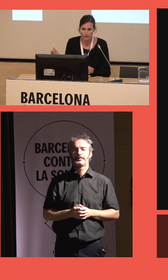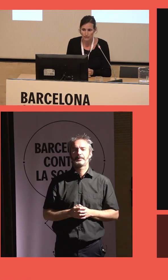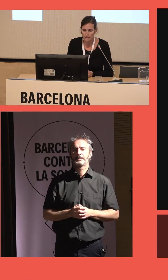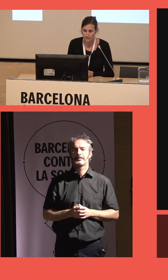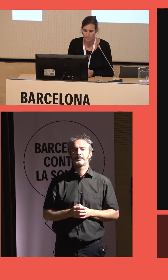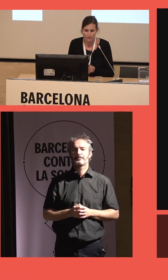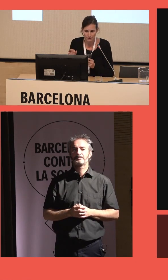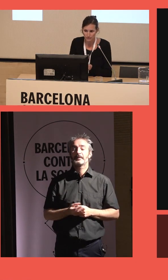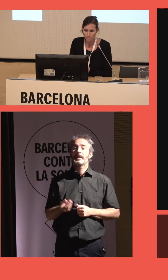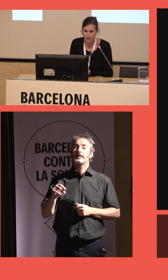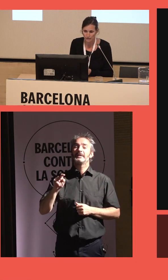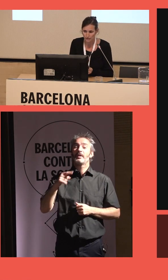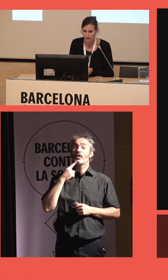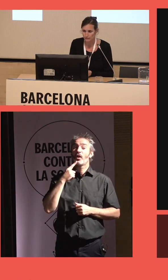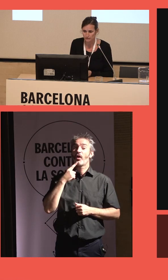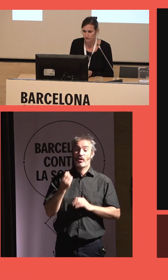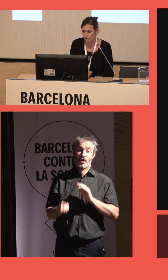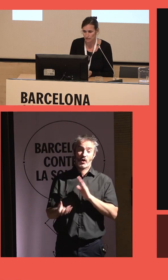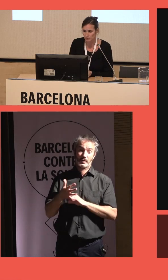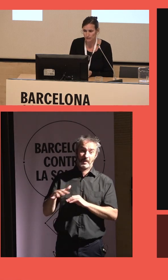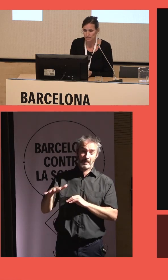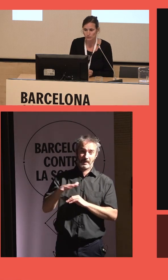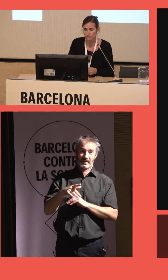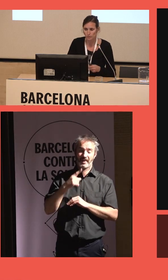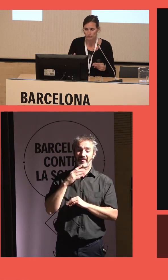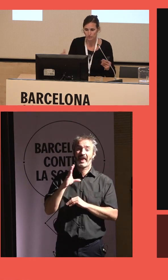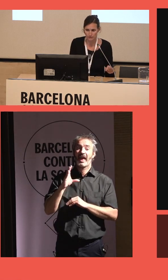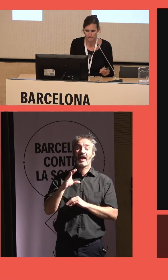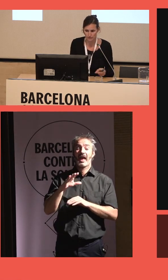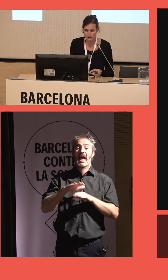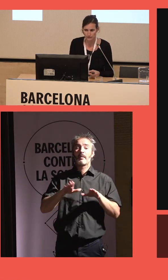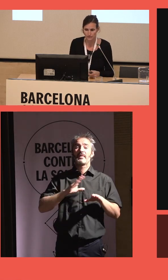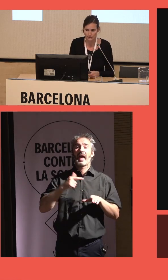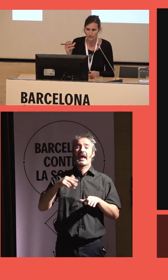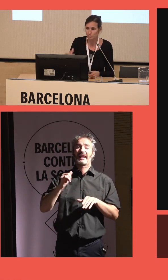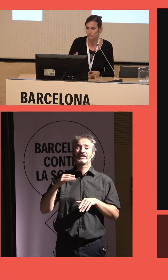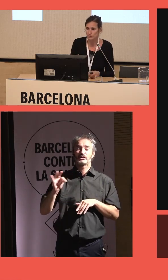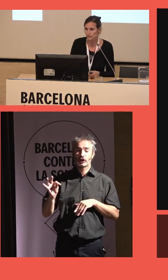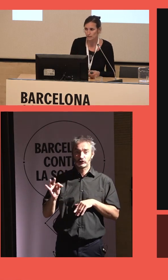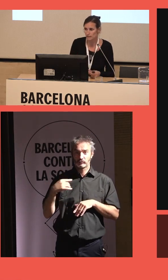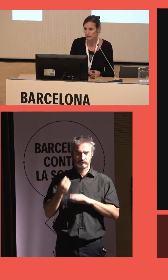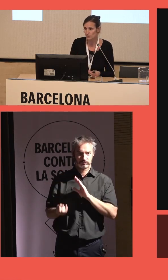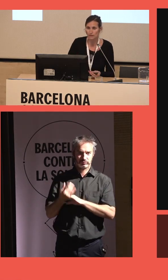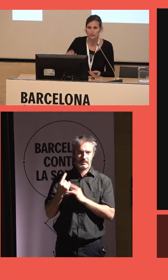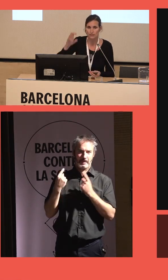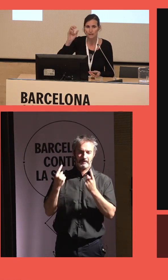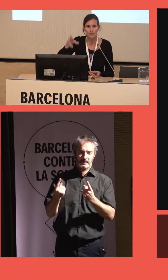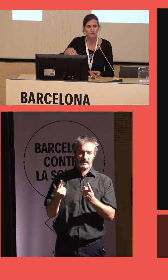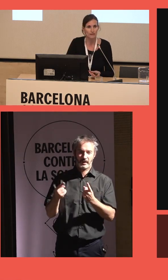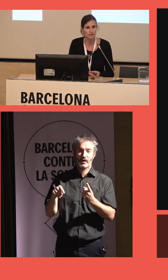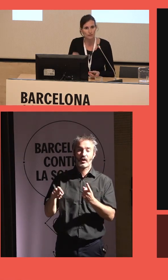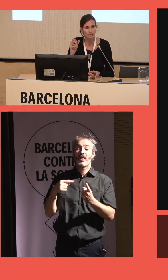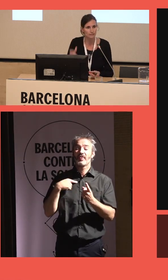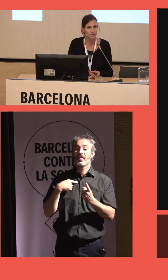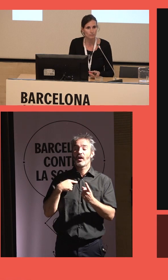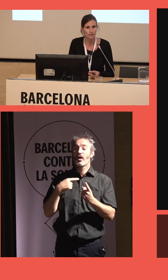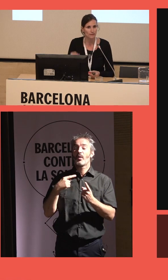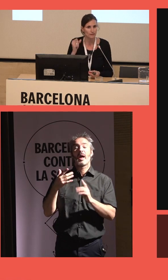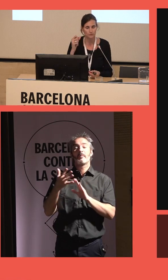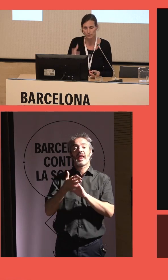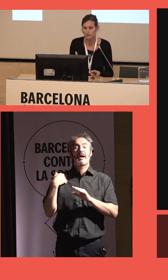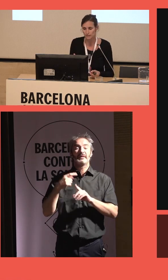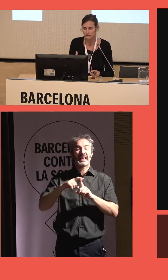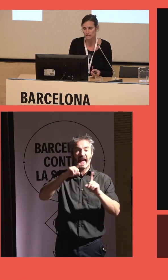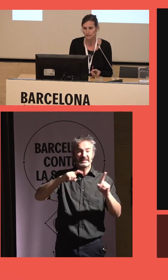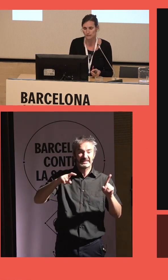comentar-vos que va néixer en un barri en el centre en el camp d'en Graçat i a poc a poc s'ha anat estenent i aquí la importància del territori el que deia la Fayet de l'escala